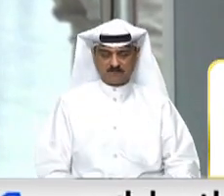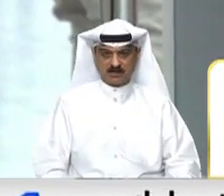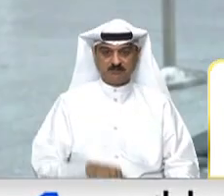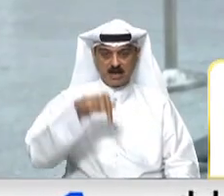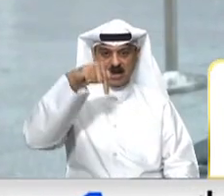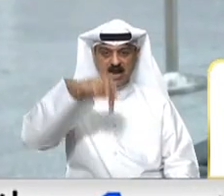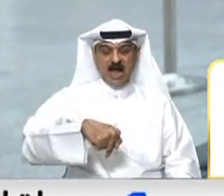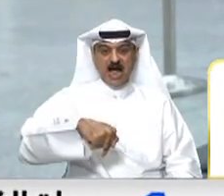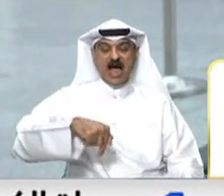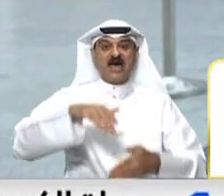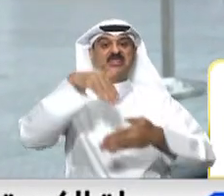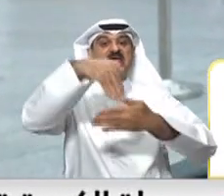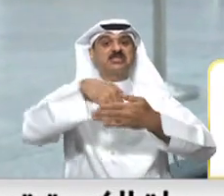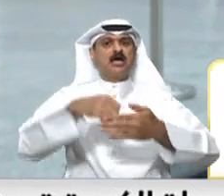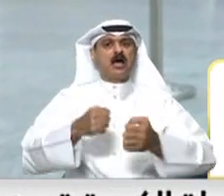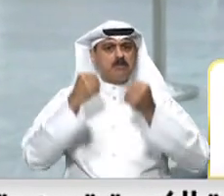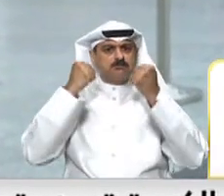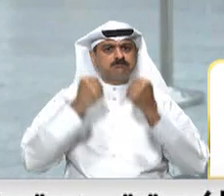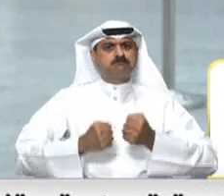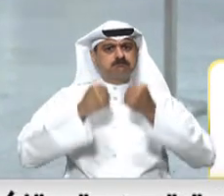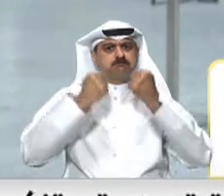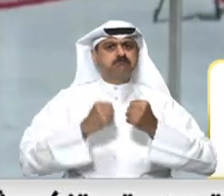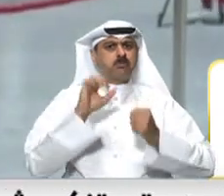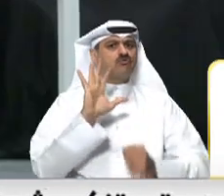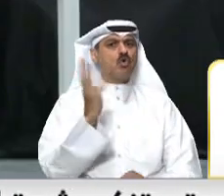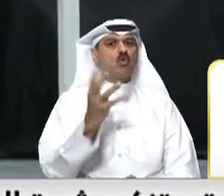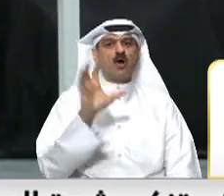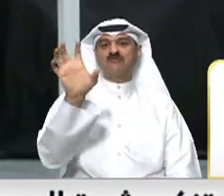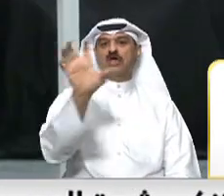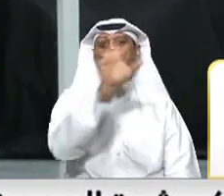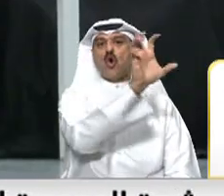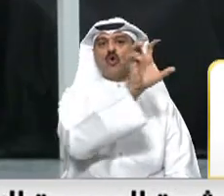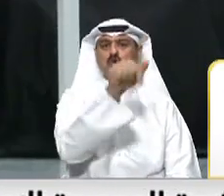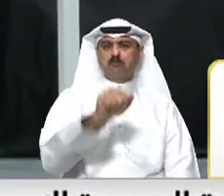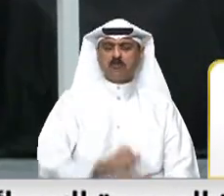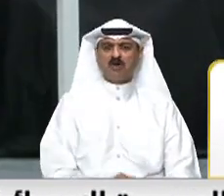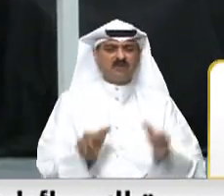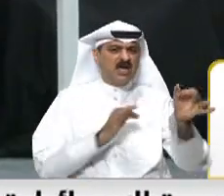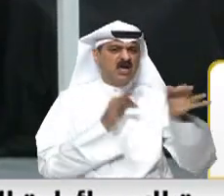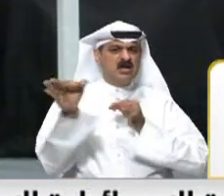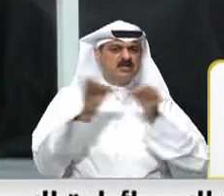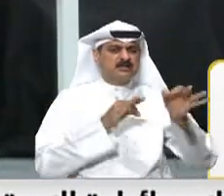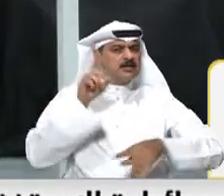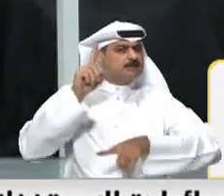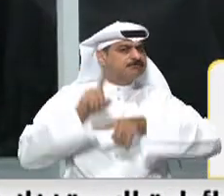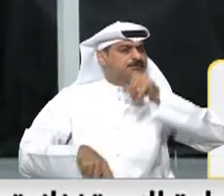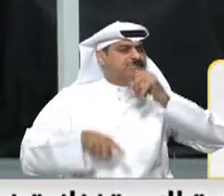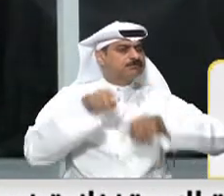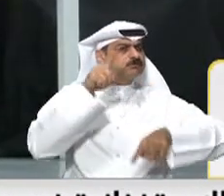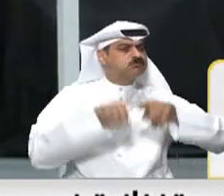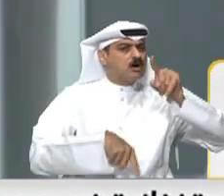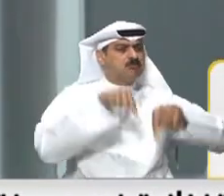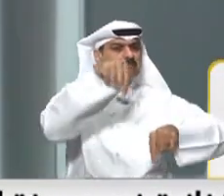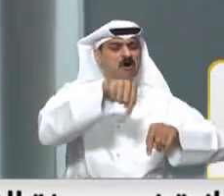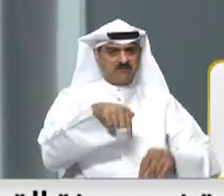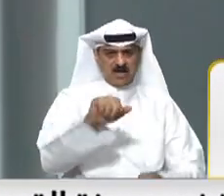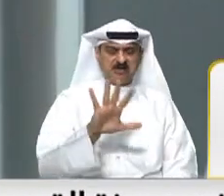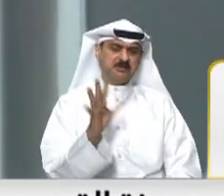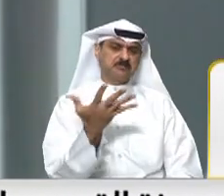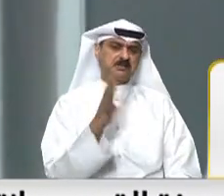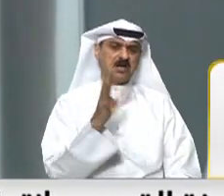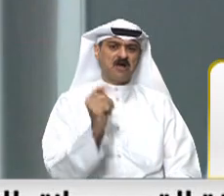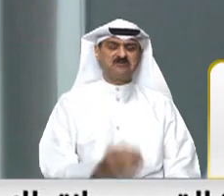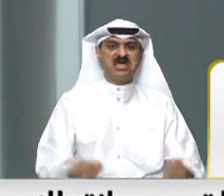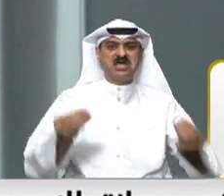معركة سياسية للقارة العجوز، وتأتي وسط أجواء سياسية متوترة، إذ تشير التوقعات